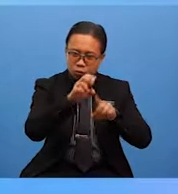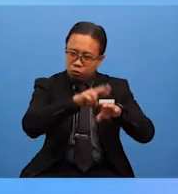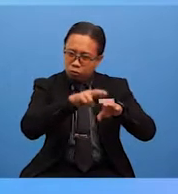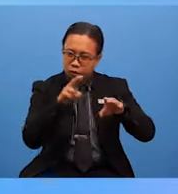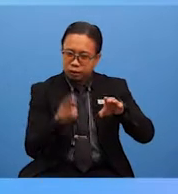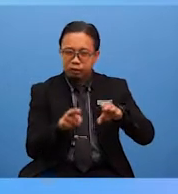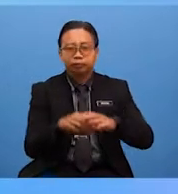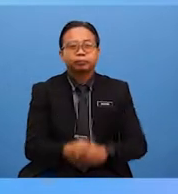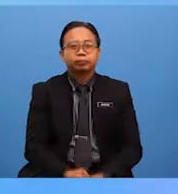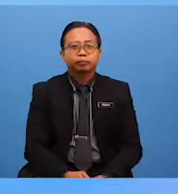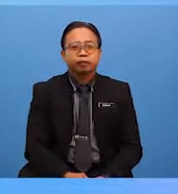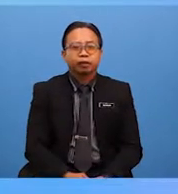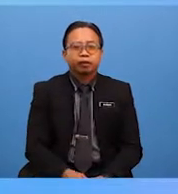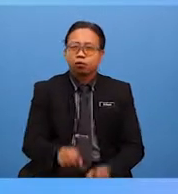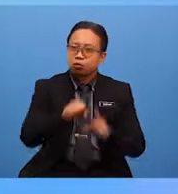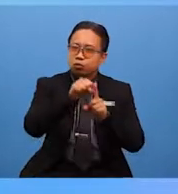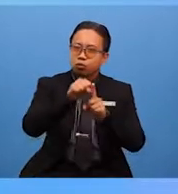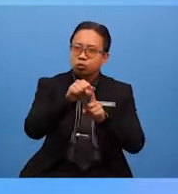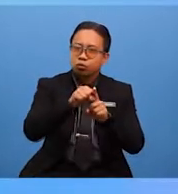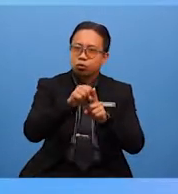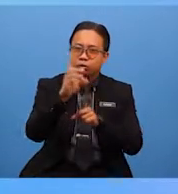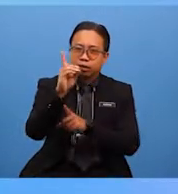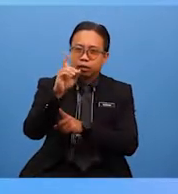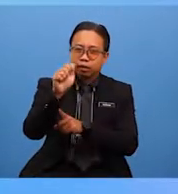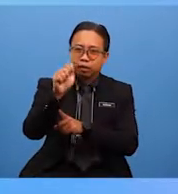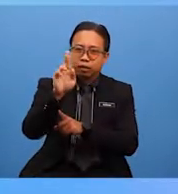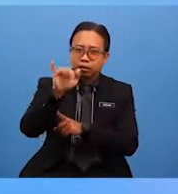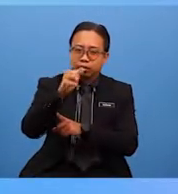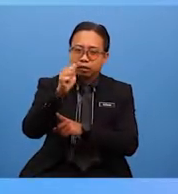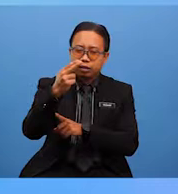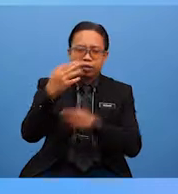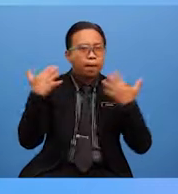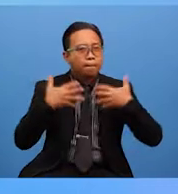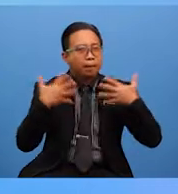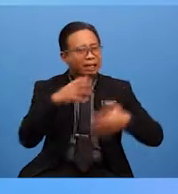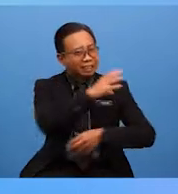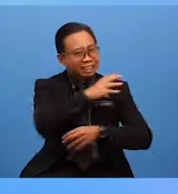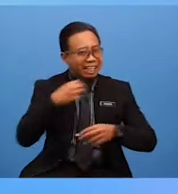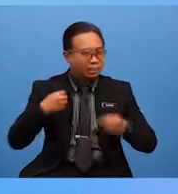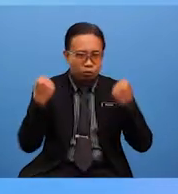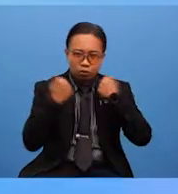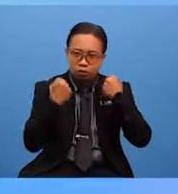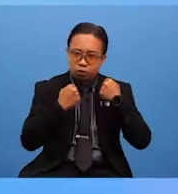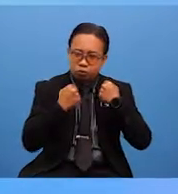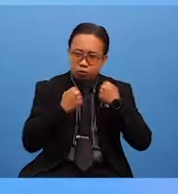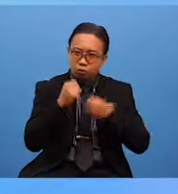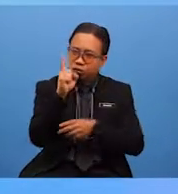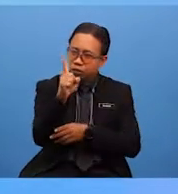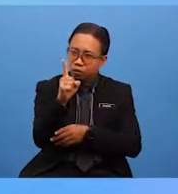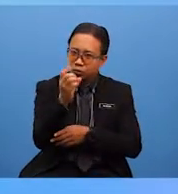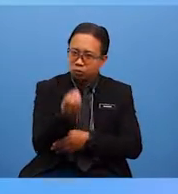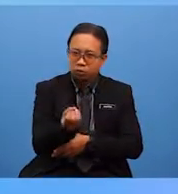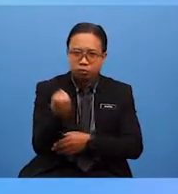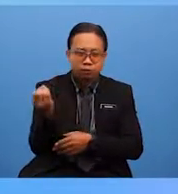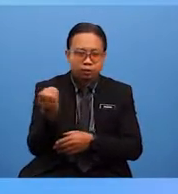suhu pula adalah darjah kepanasan atau darjah kesejukan sesuatu objek